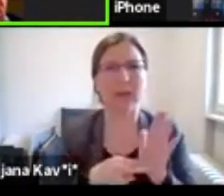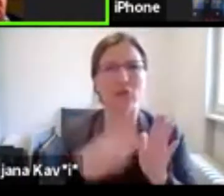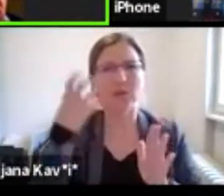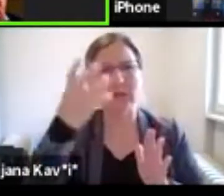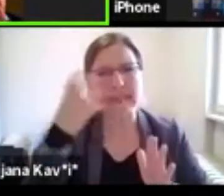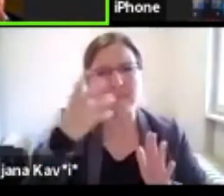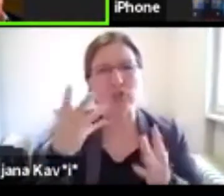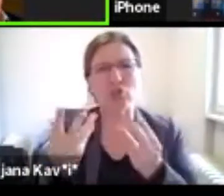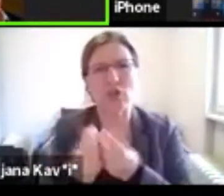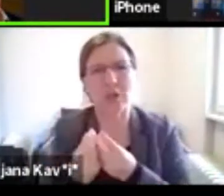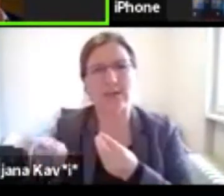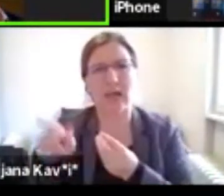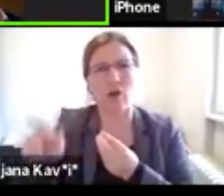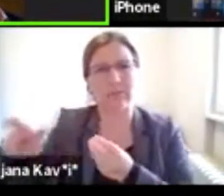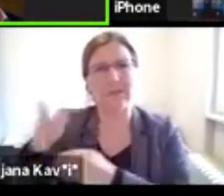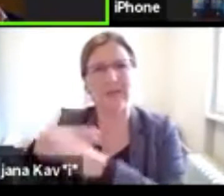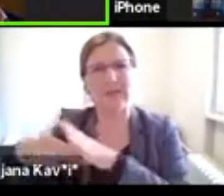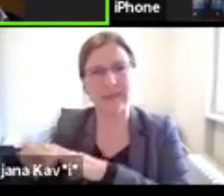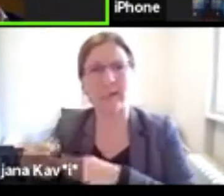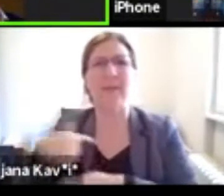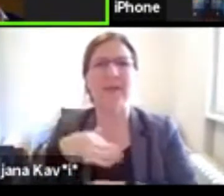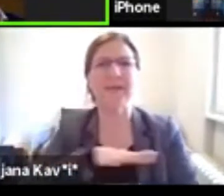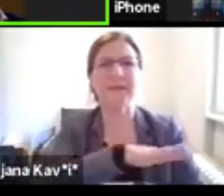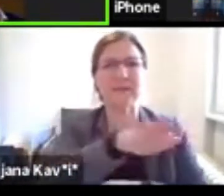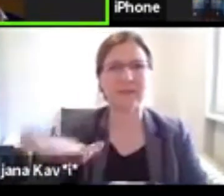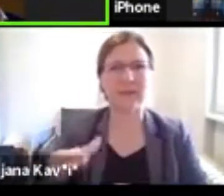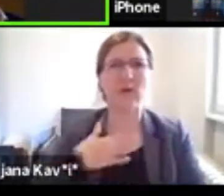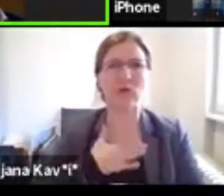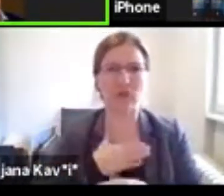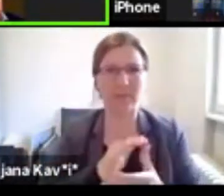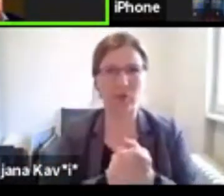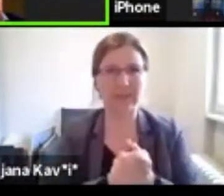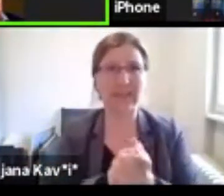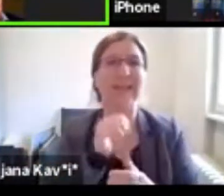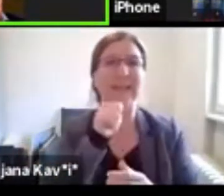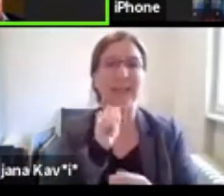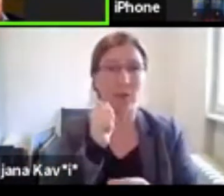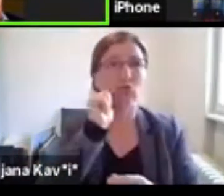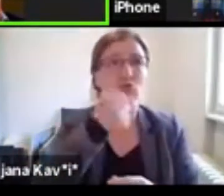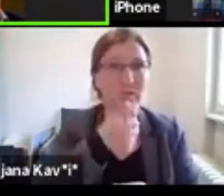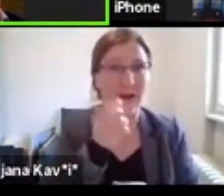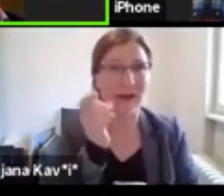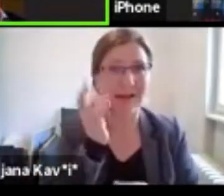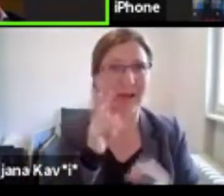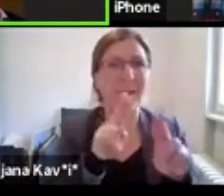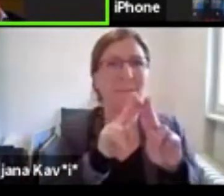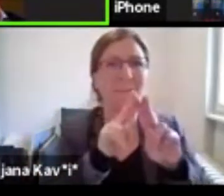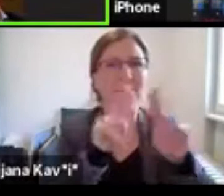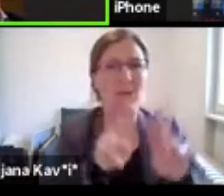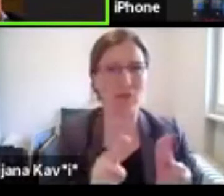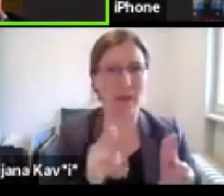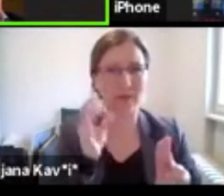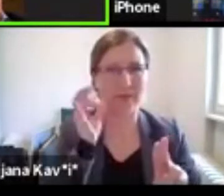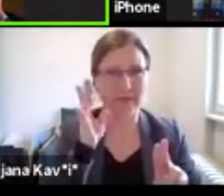invaliditetom, želim i sutra čestitati Međunarodni dan osoba s invaliditetom. Sasvim